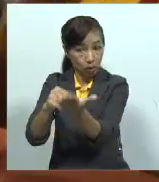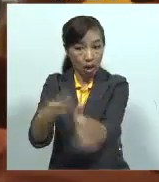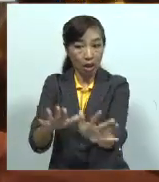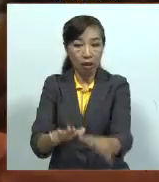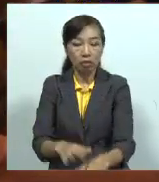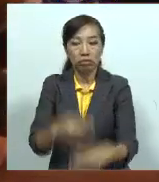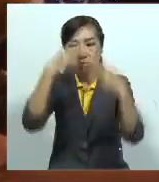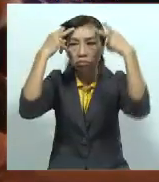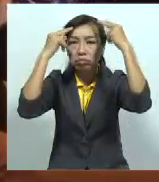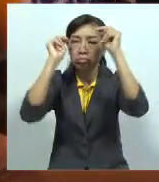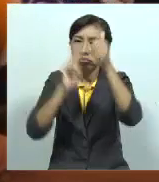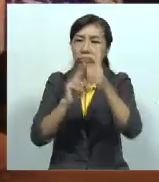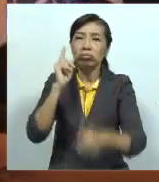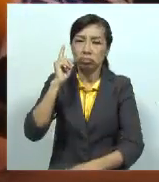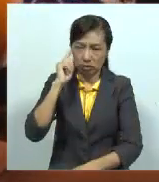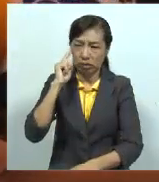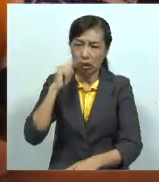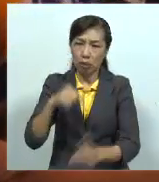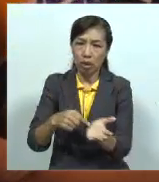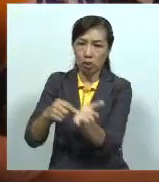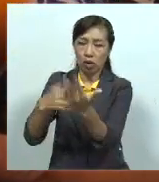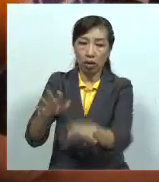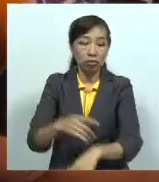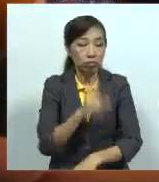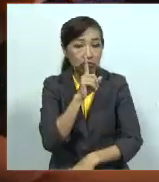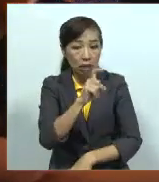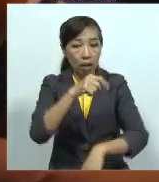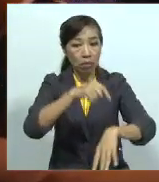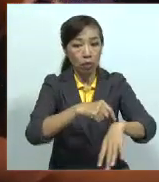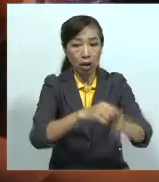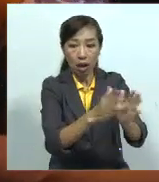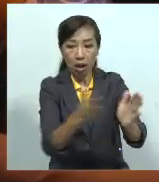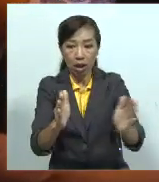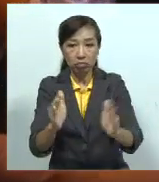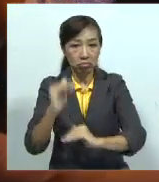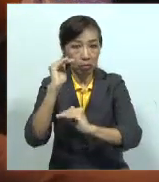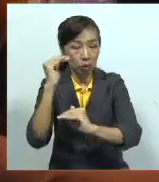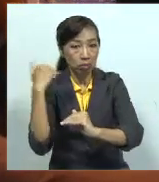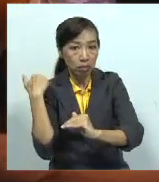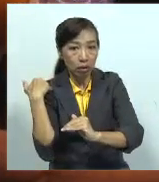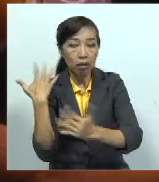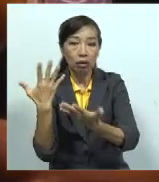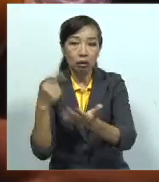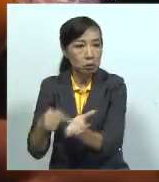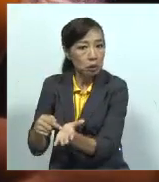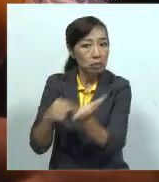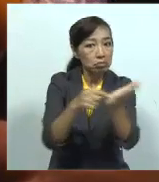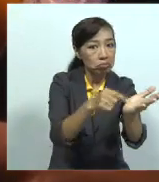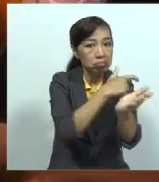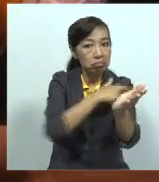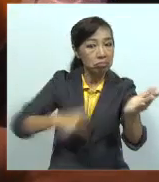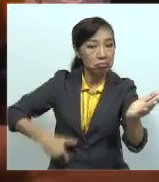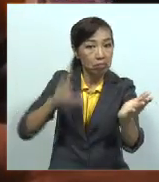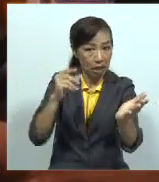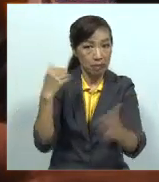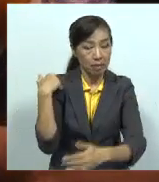น่าจะเรียบสมบัติเรียบร้อยแล้วครับ มันมีกรอบเวลาไหมครับว่าเรียกให้กรอบเสร็จแล้วต้องรวบรวมคนเก้าวันไหนยังไงครับ เขาจะบอกม